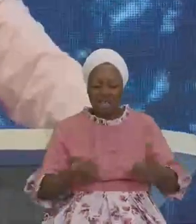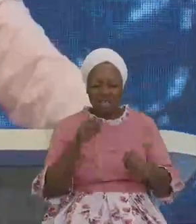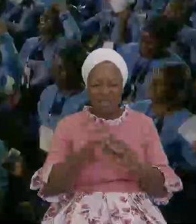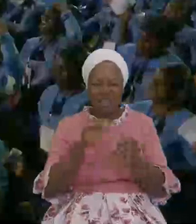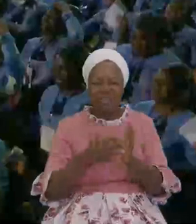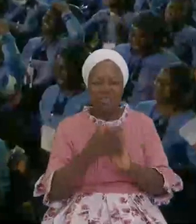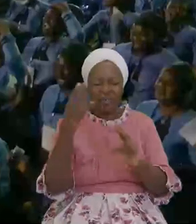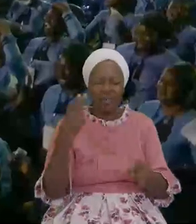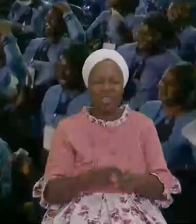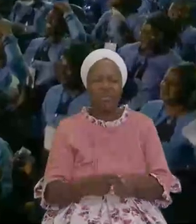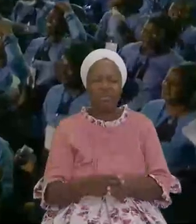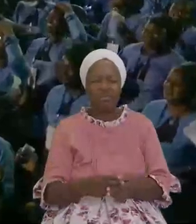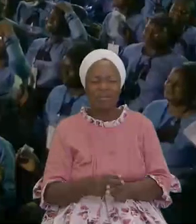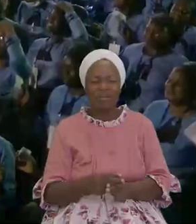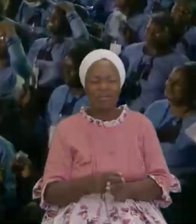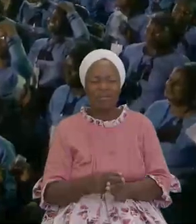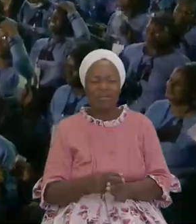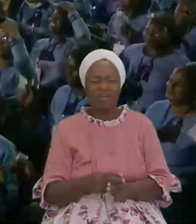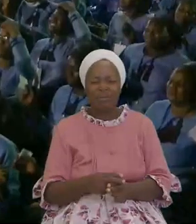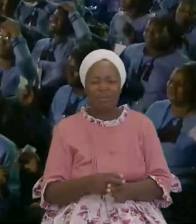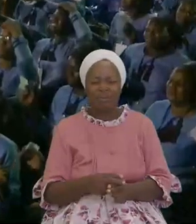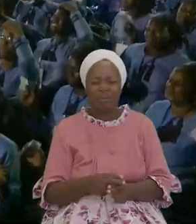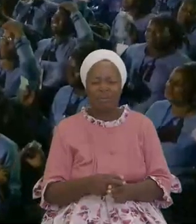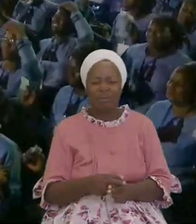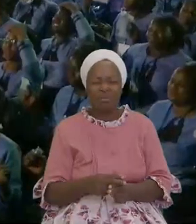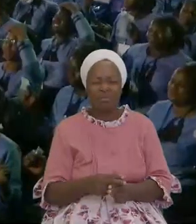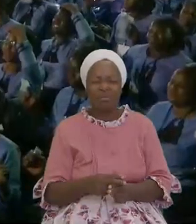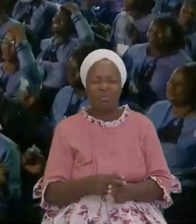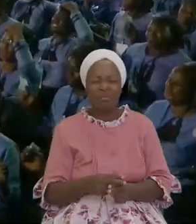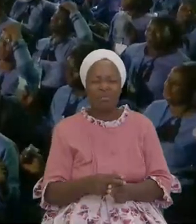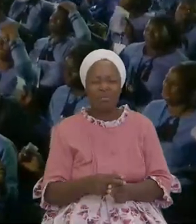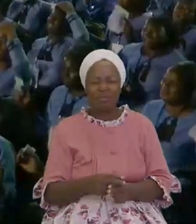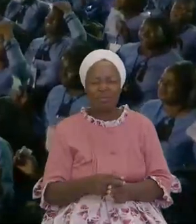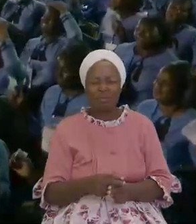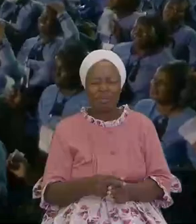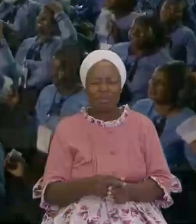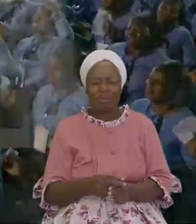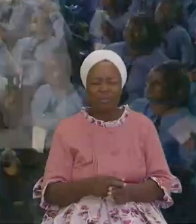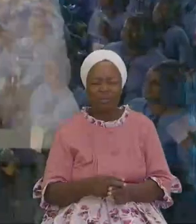Problème respiratoire, tu es guéri au nom de Jésus.